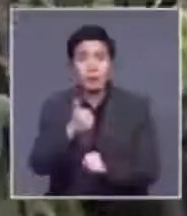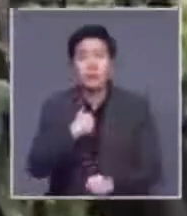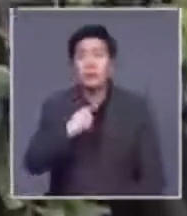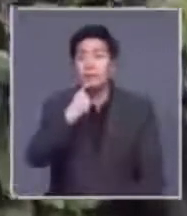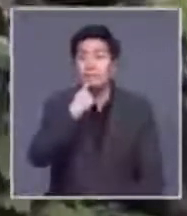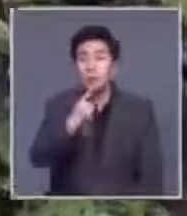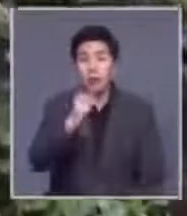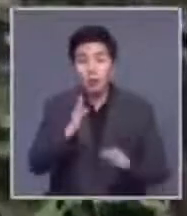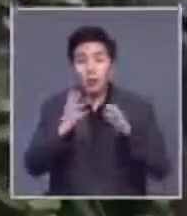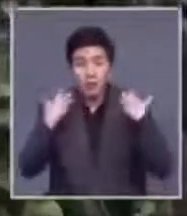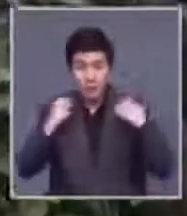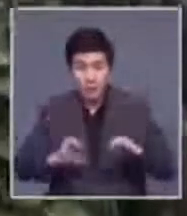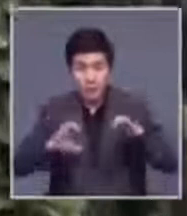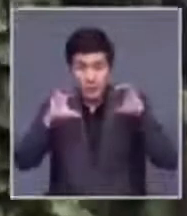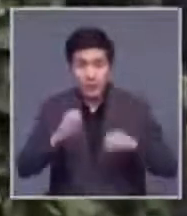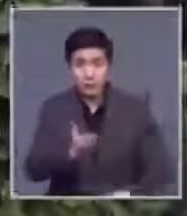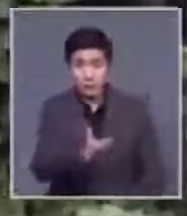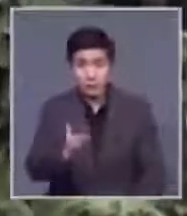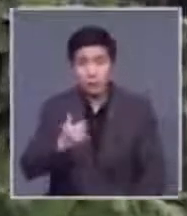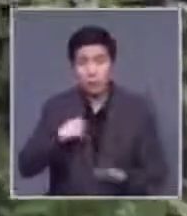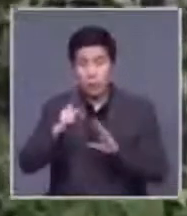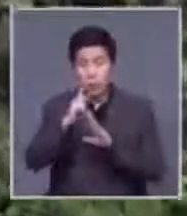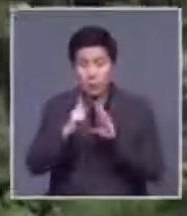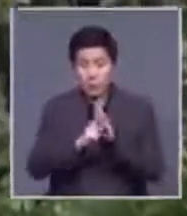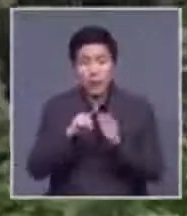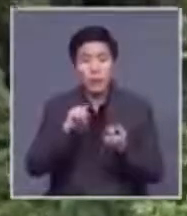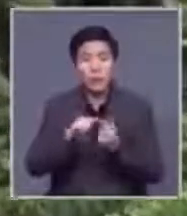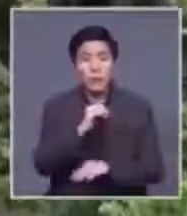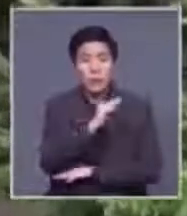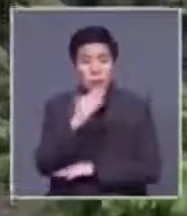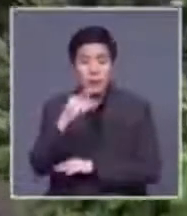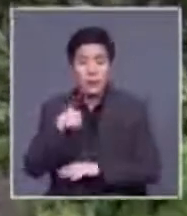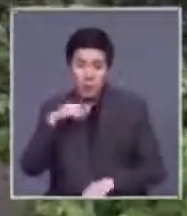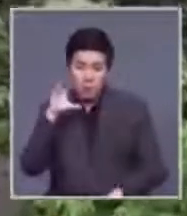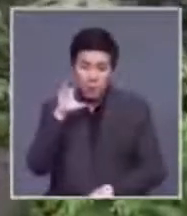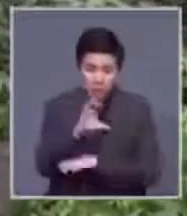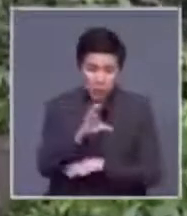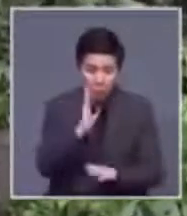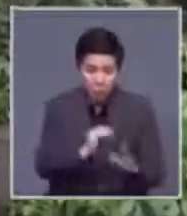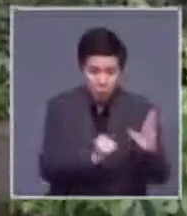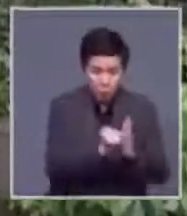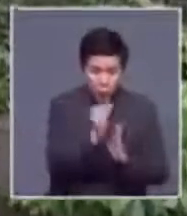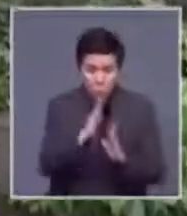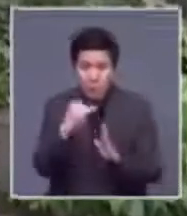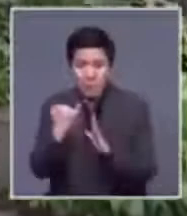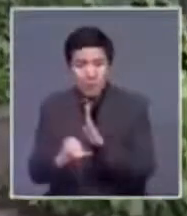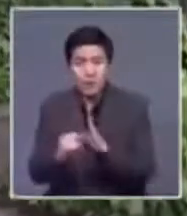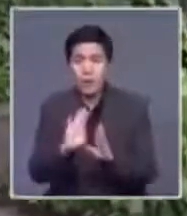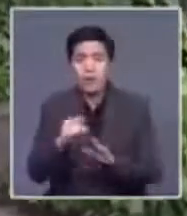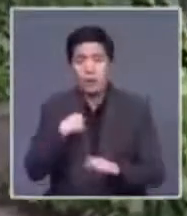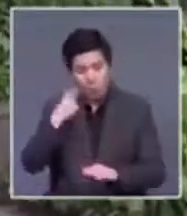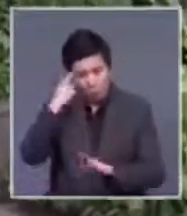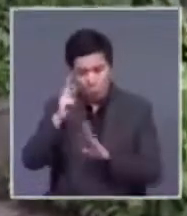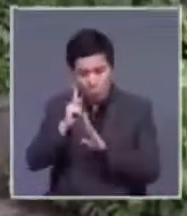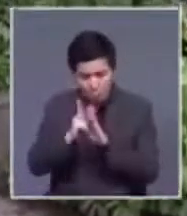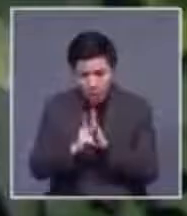ราชการทั้งหมดว่าแต่เดิมนั้นเราเรียนรู้กฎหมายป่าไม้เนี่ยเพื่อจะบังคับใช ้ มีคนถูกคนผิดแต่วันนี้เราจะเรียนรู้กฎหมายให้มากพ